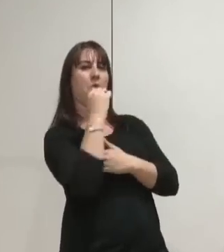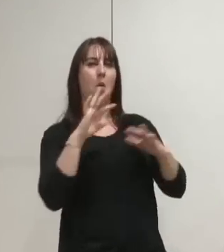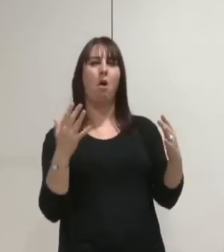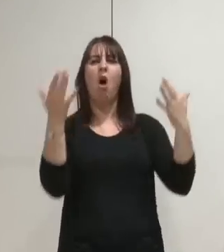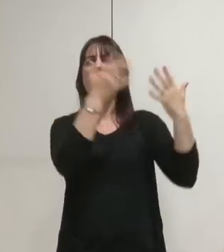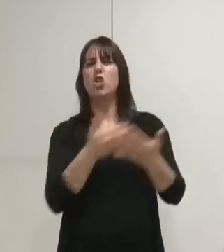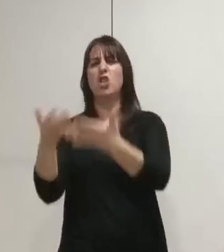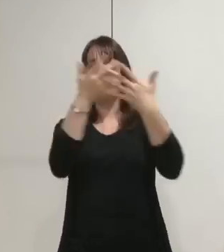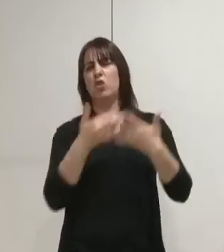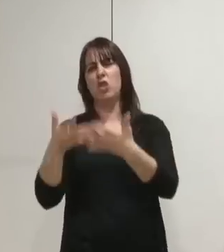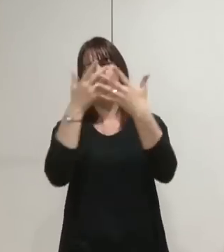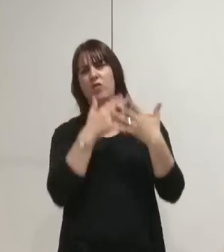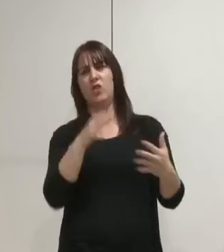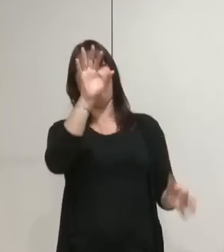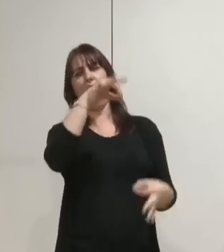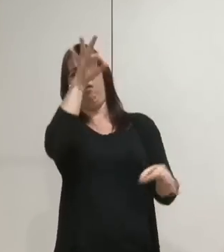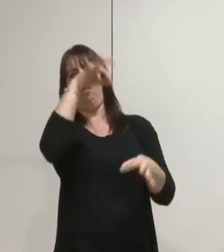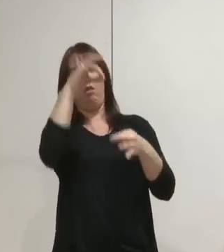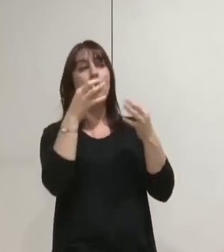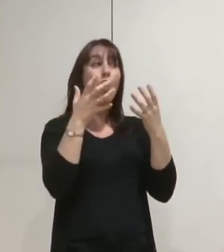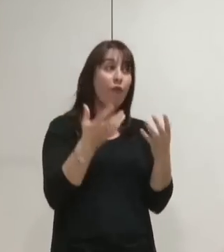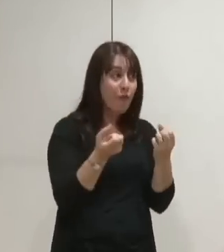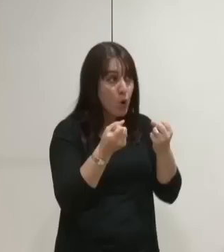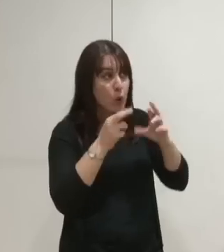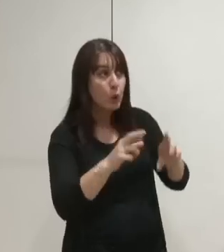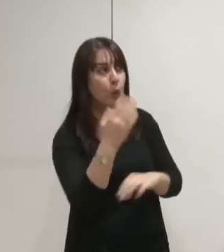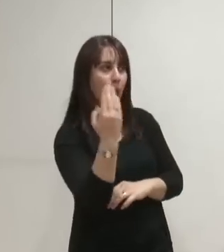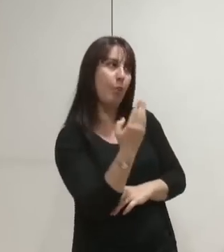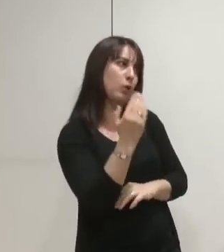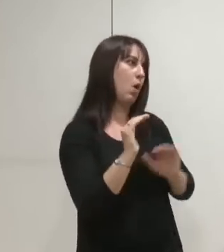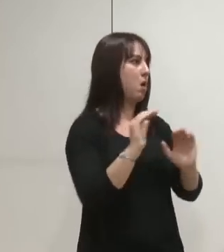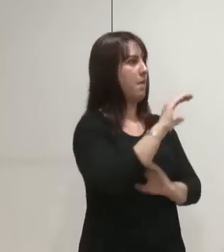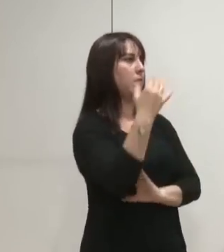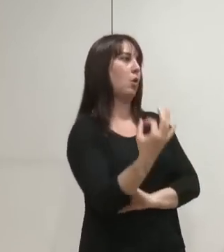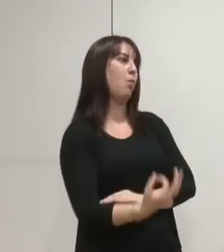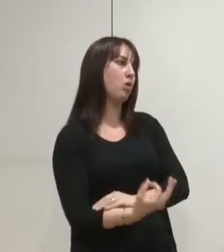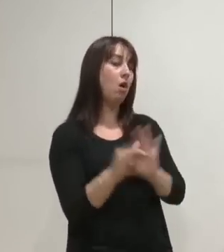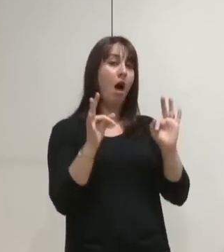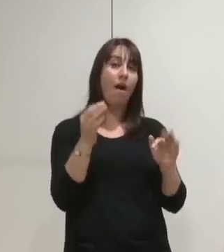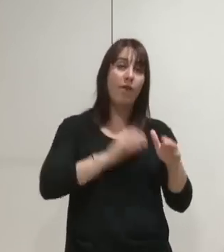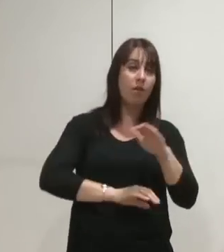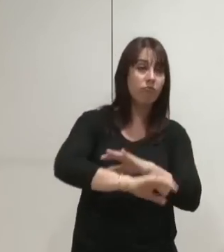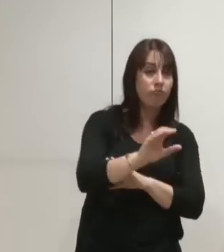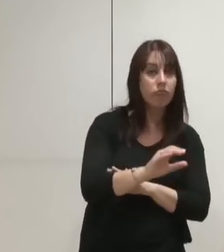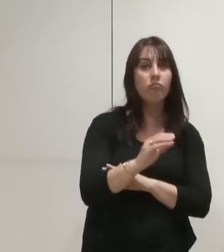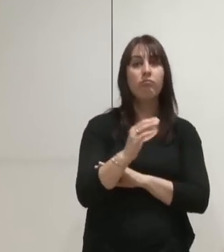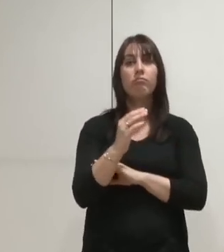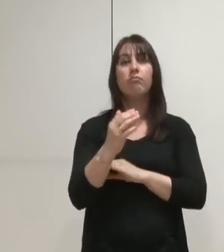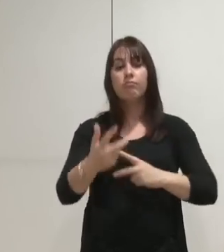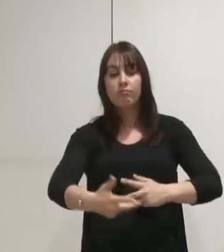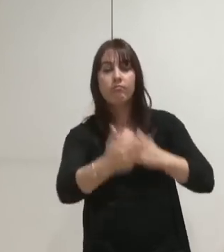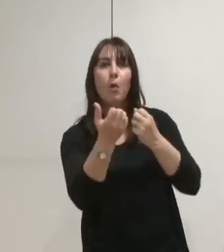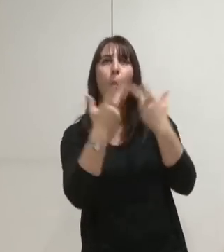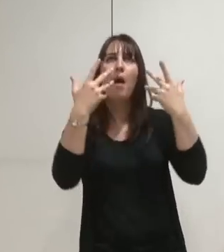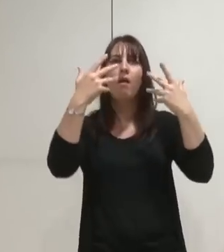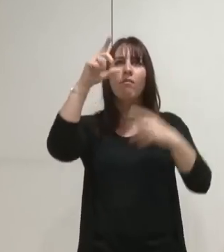chiffres je voudrais avoir quand même quelques certitudes sur les investissements sur les durées de vie de ces lides et